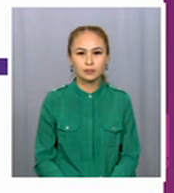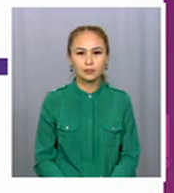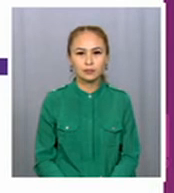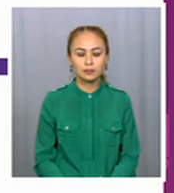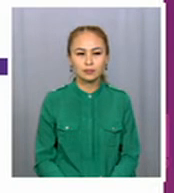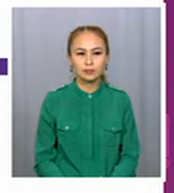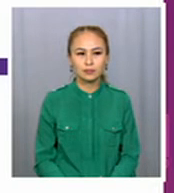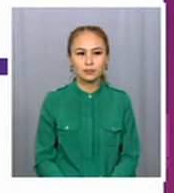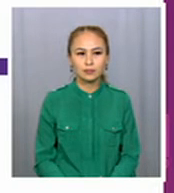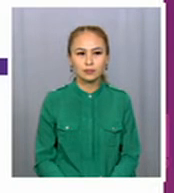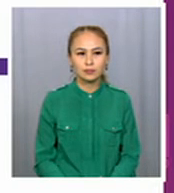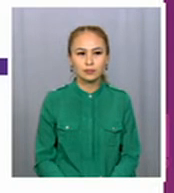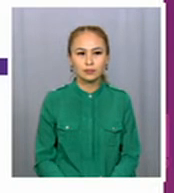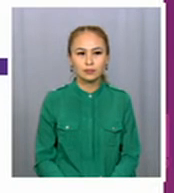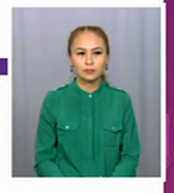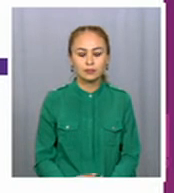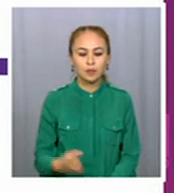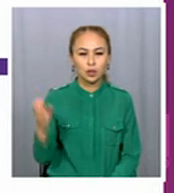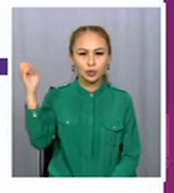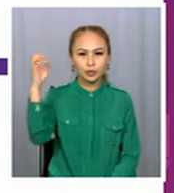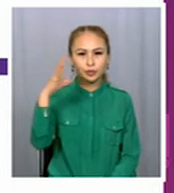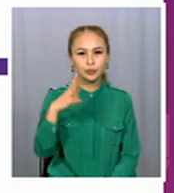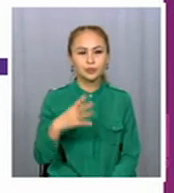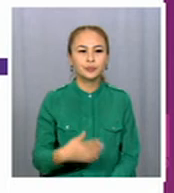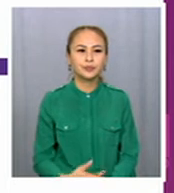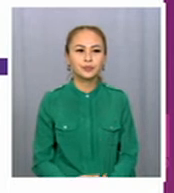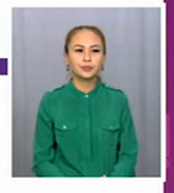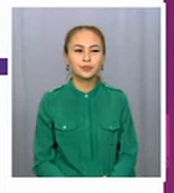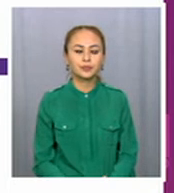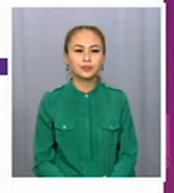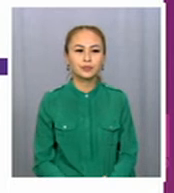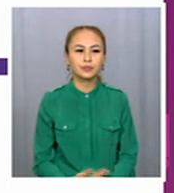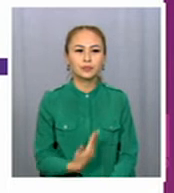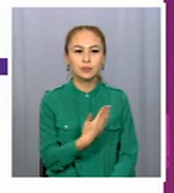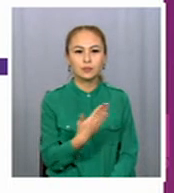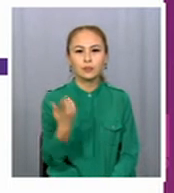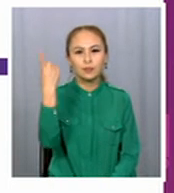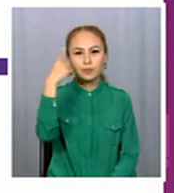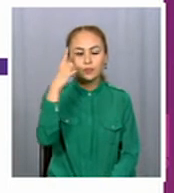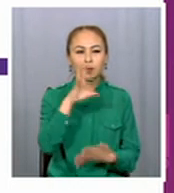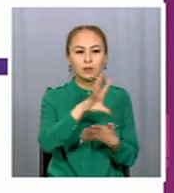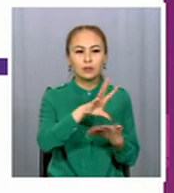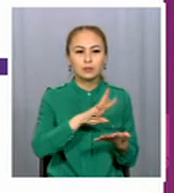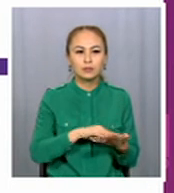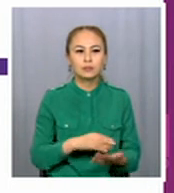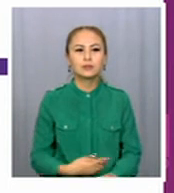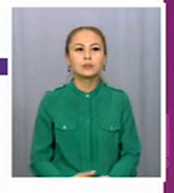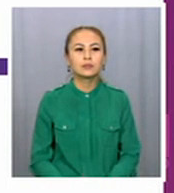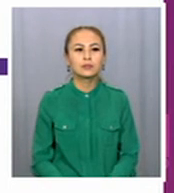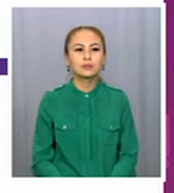Әрине ол күн екен. Енді осы жұмбақты көшіреміз.